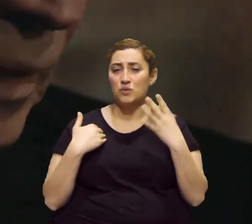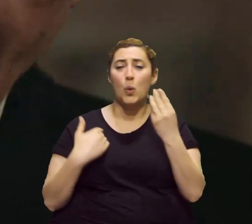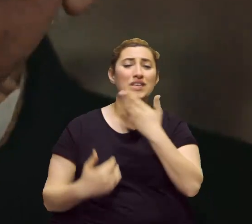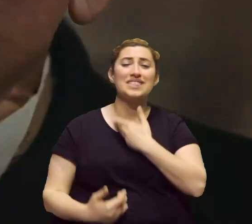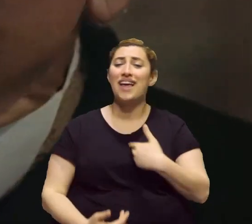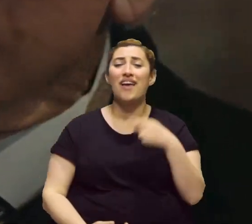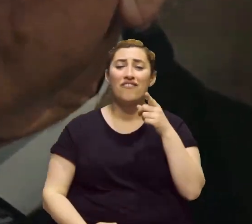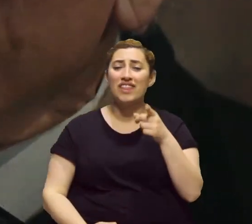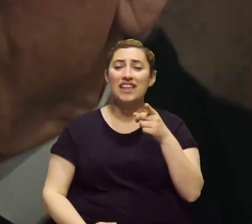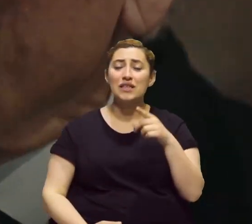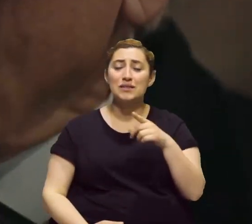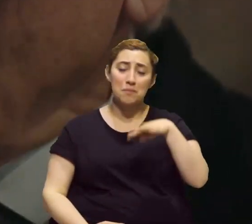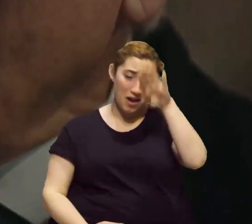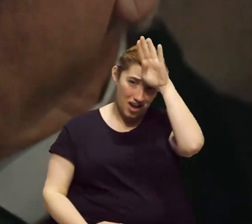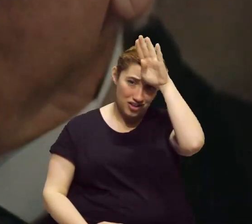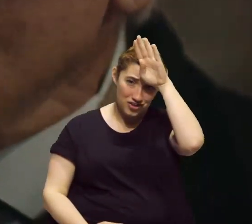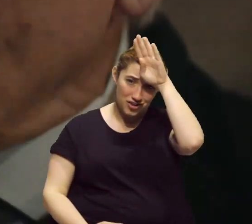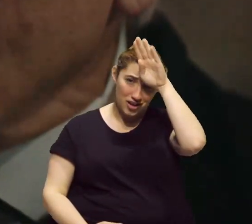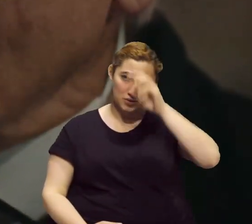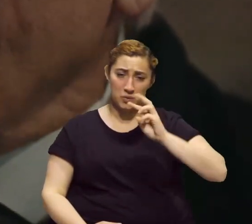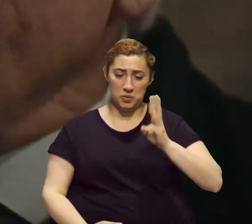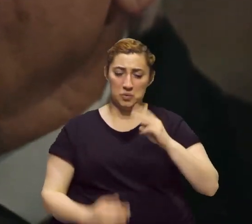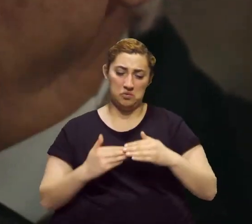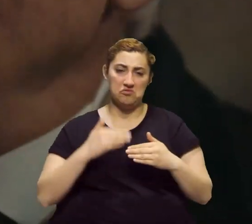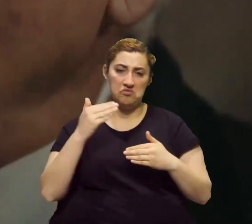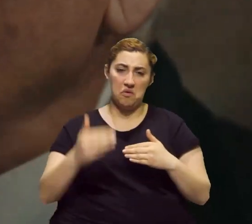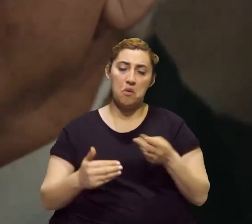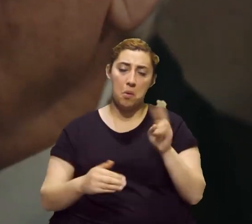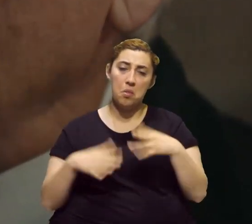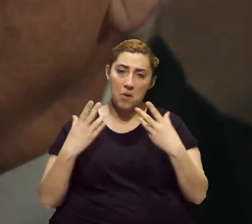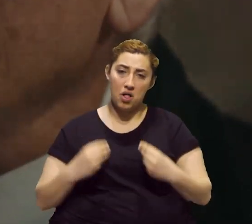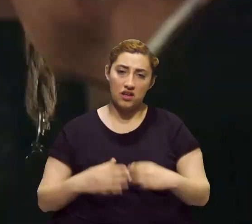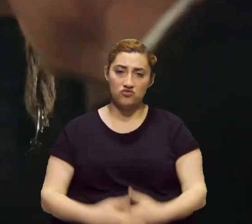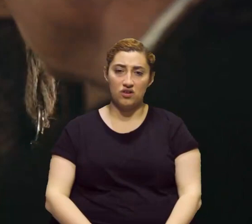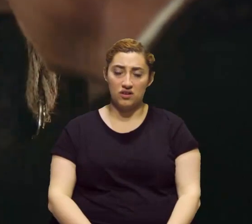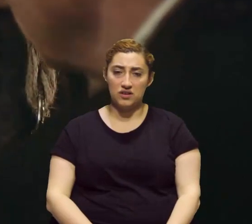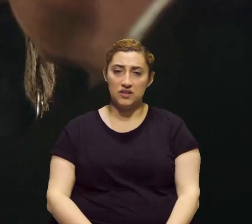Çok sevdiğiniz sultan da 3 gün içerisinde ölecek.